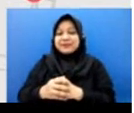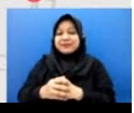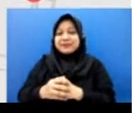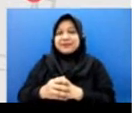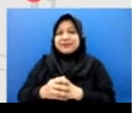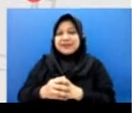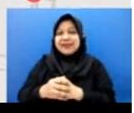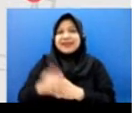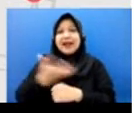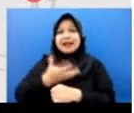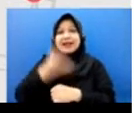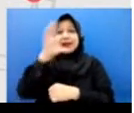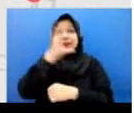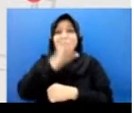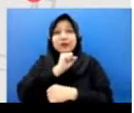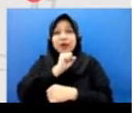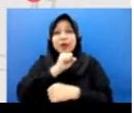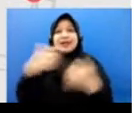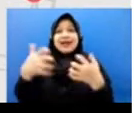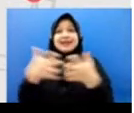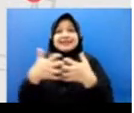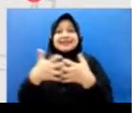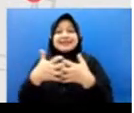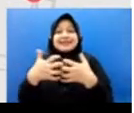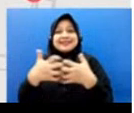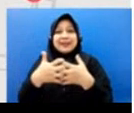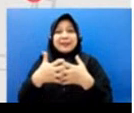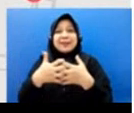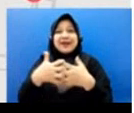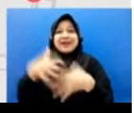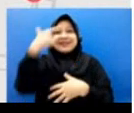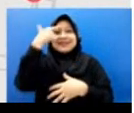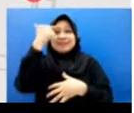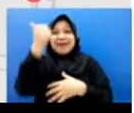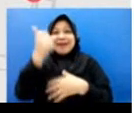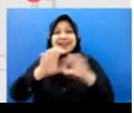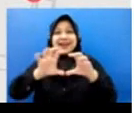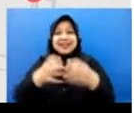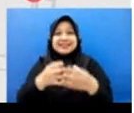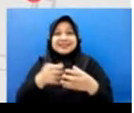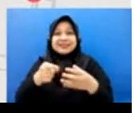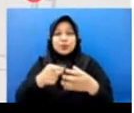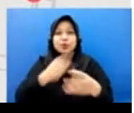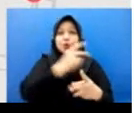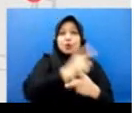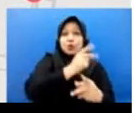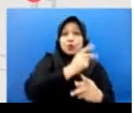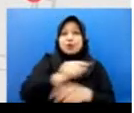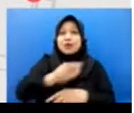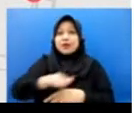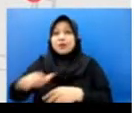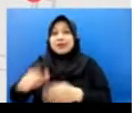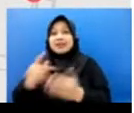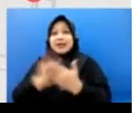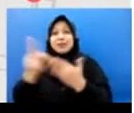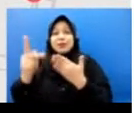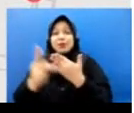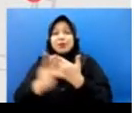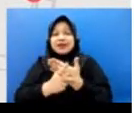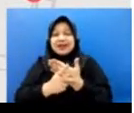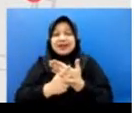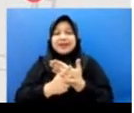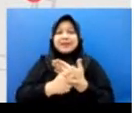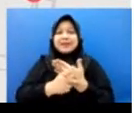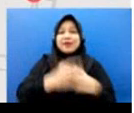sistem Smart Classroom ini untuk para guru dan murid dalam program yang Teachers and Student Champion. Itu seperti apa sistemnya, Pak